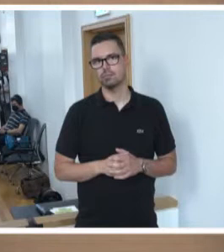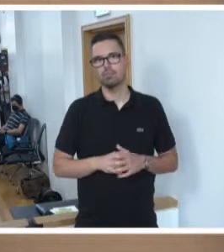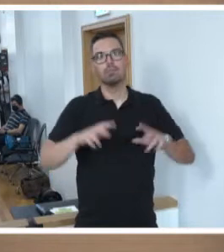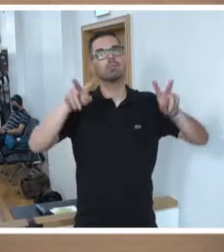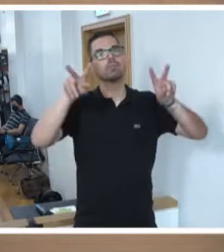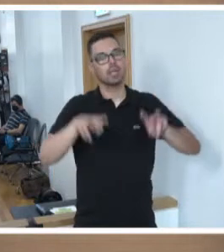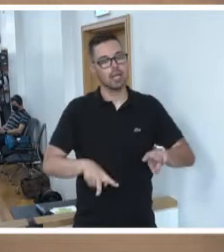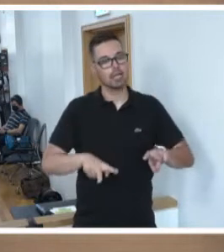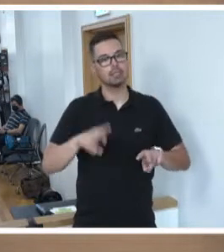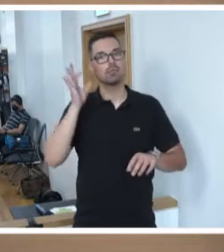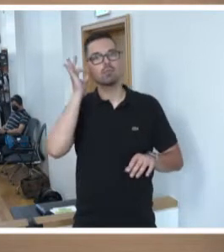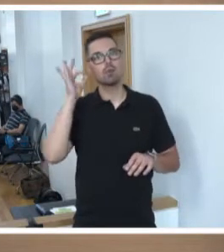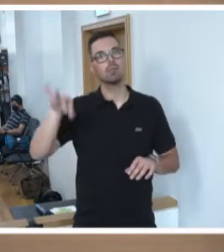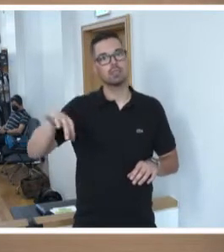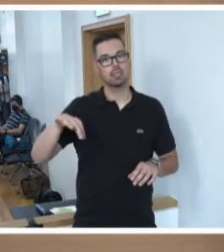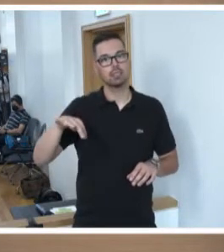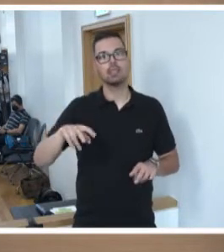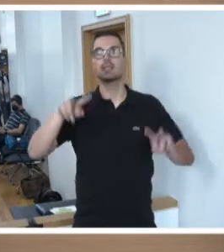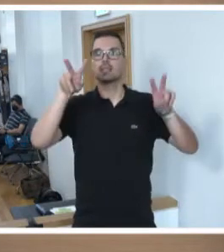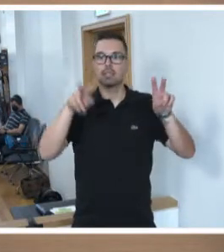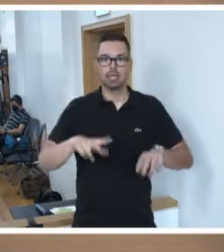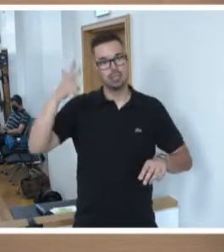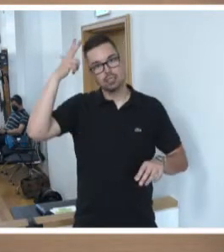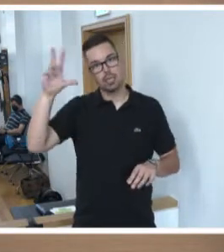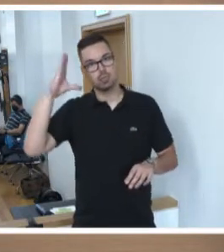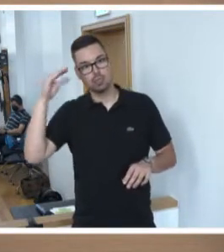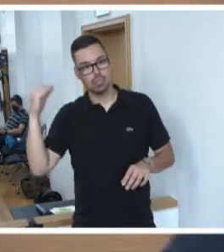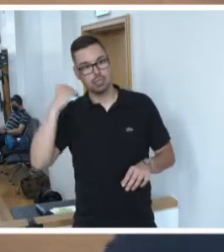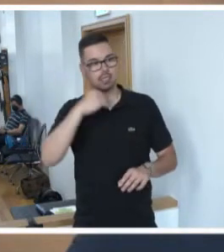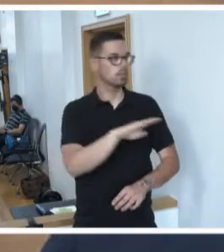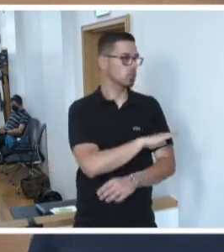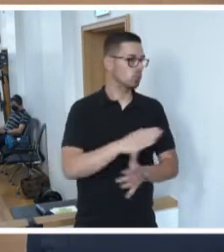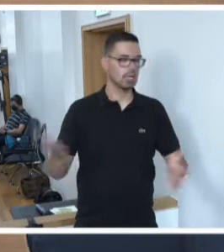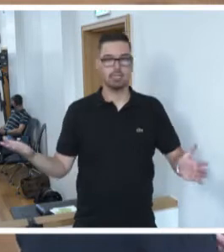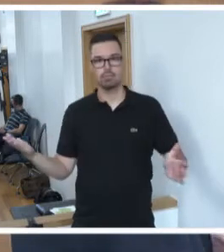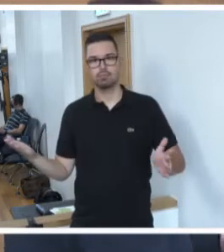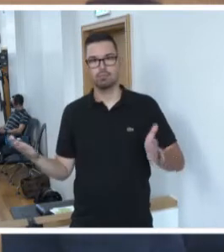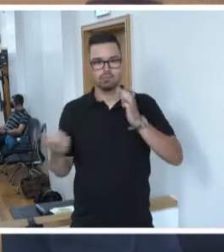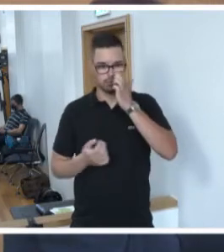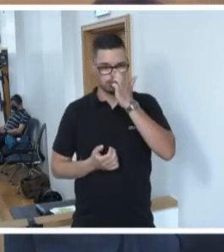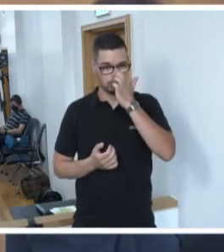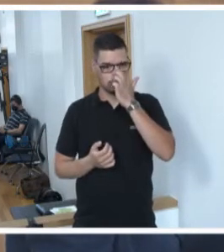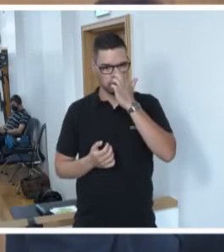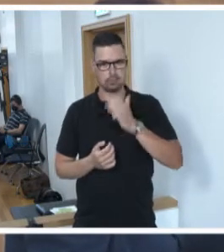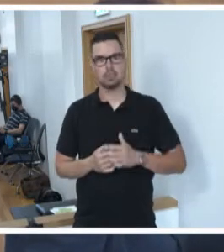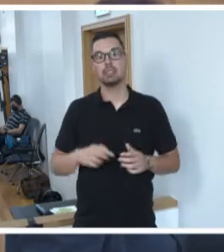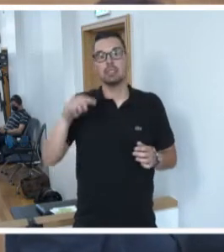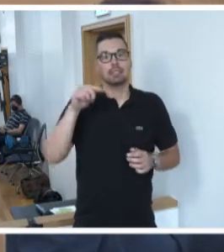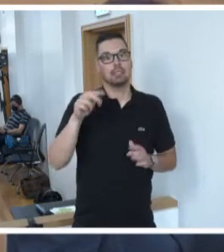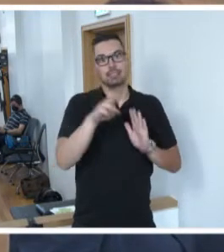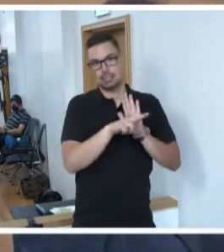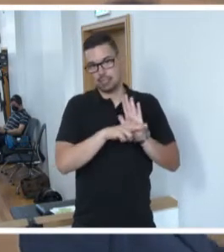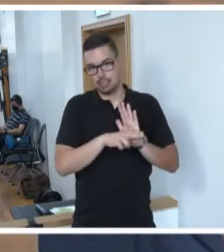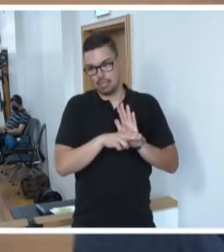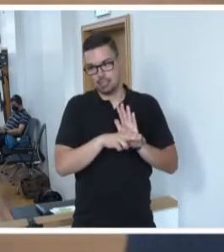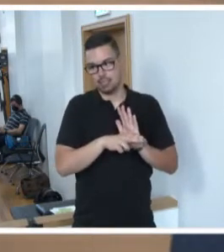Sehr geehrte Frau Präsidentin, meine sehr geehrten Damen und Herren, liebe Kolleginnen und Kollegen. Mit diesem Gesetz gehen wir